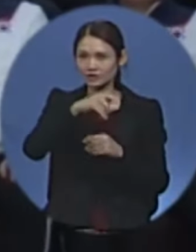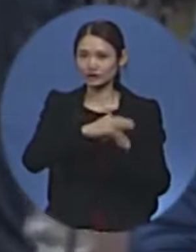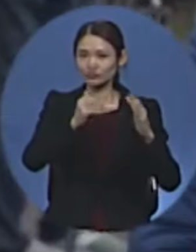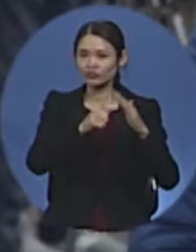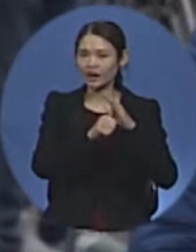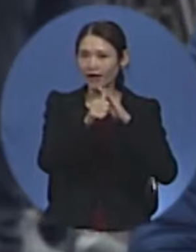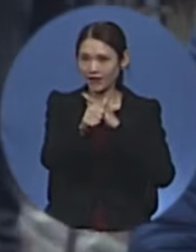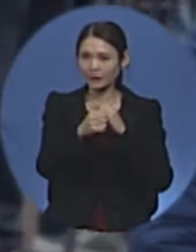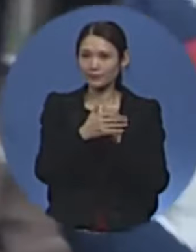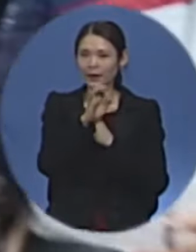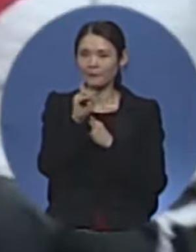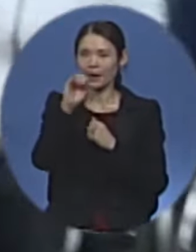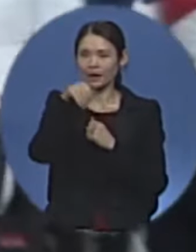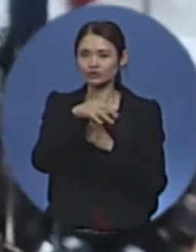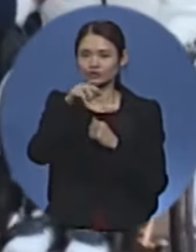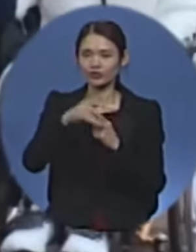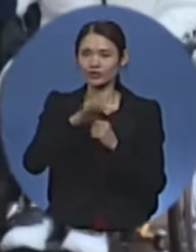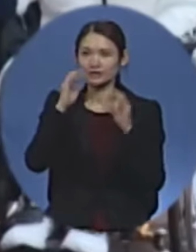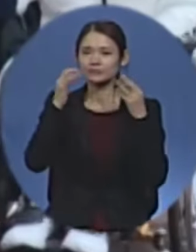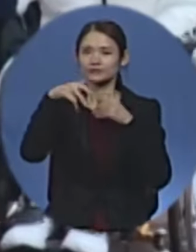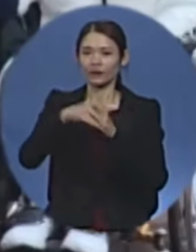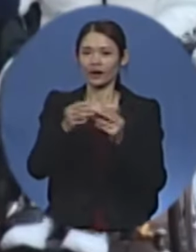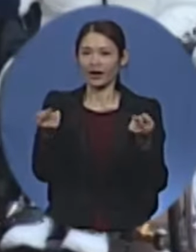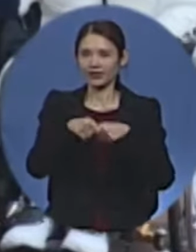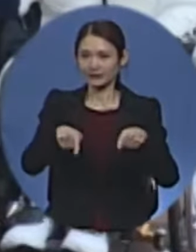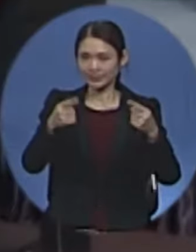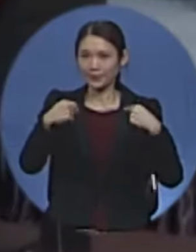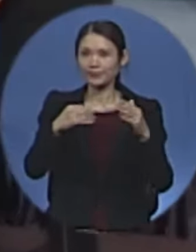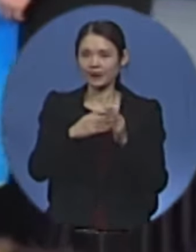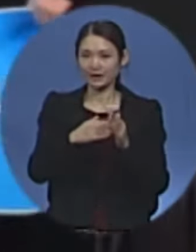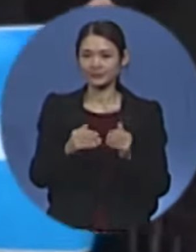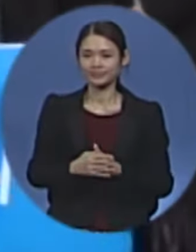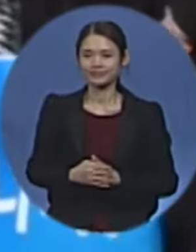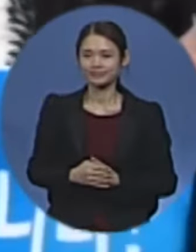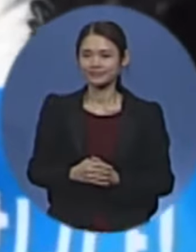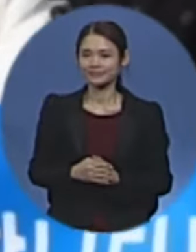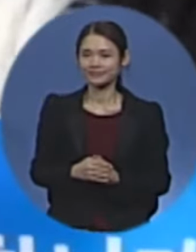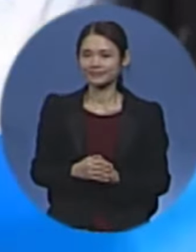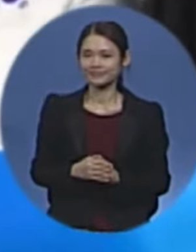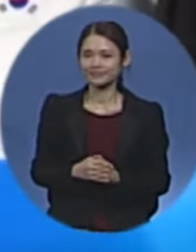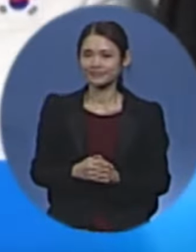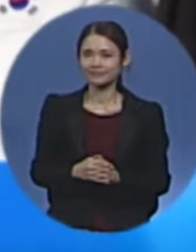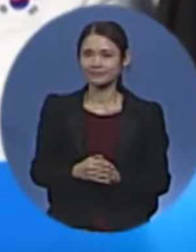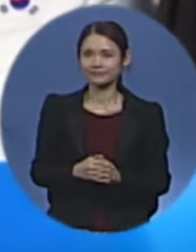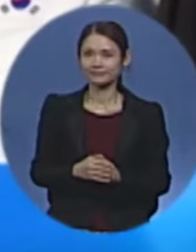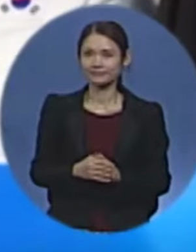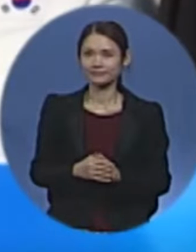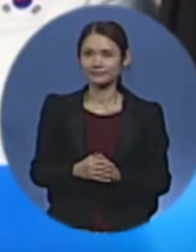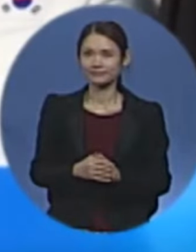국가대표 마유철, 김정현 선수가 출전합니다. 복지TV 뉴스 하세인입니다.